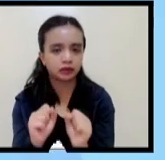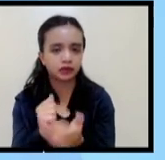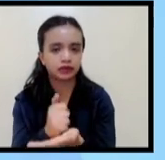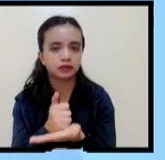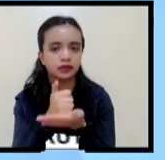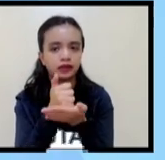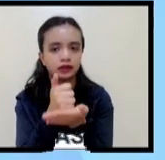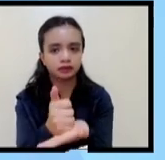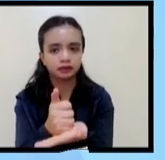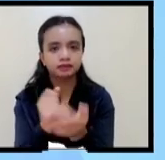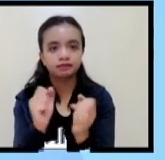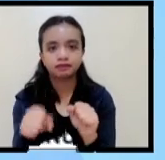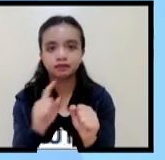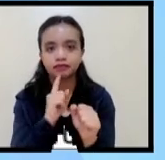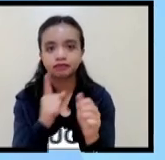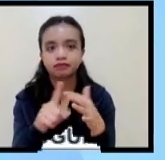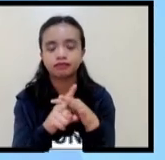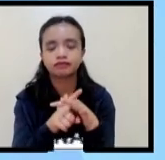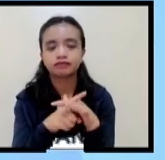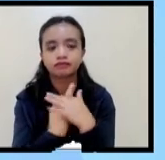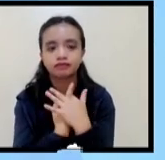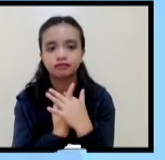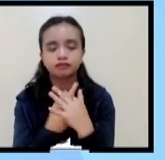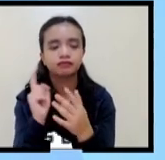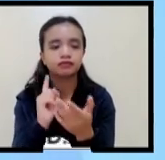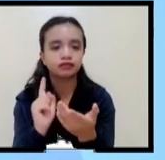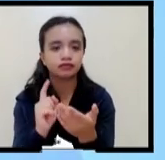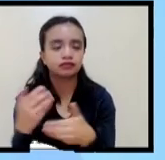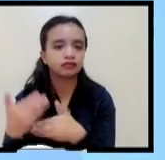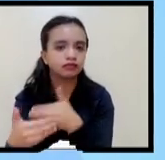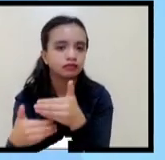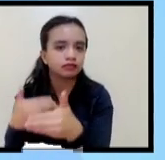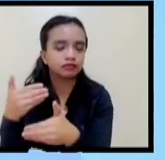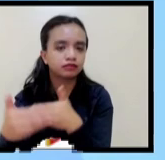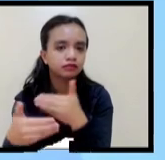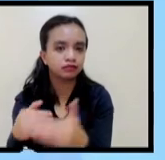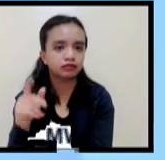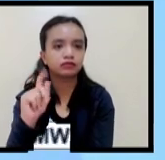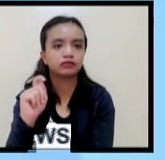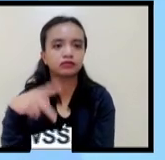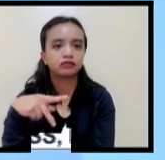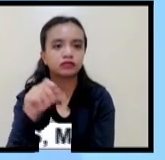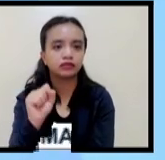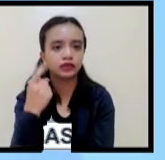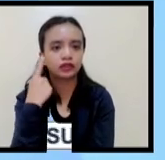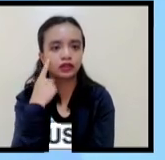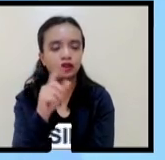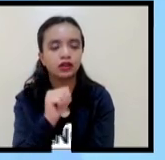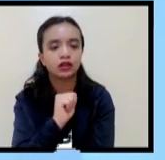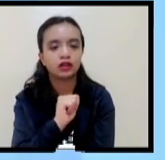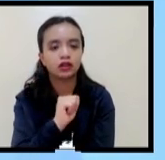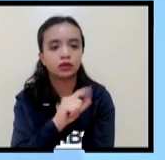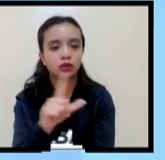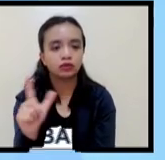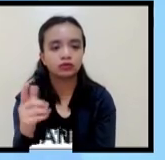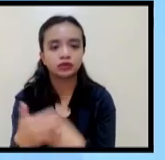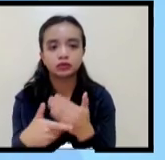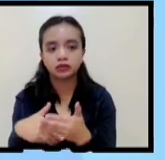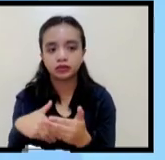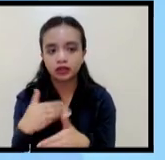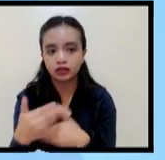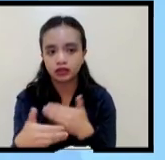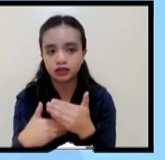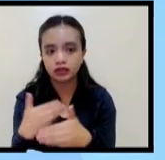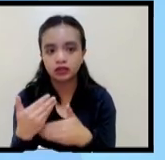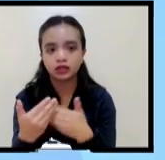inyo makapag-start talaga yung step by step and also yung mga tips for every part of the process,